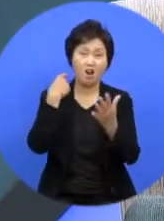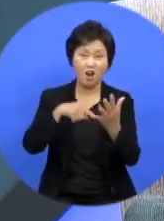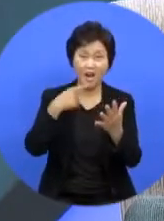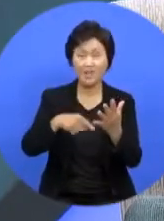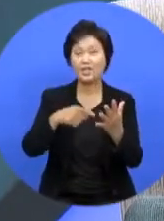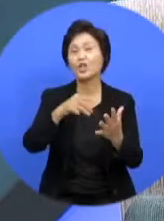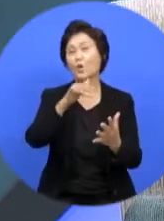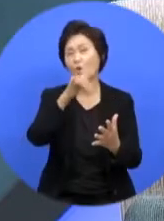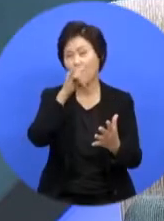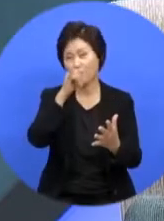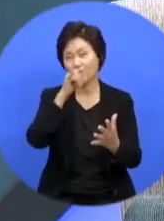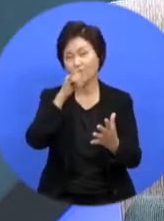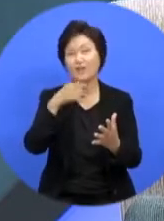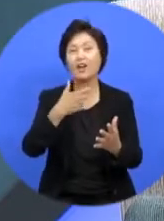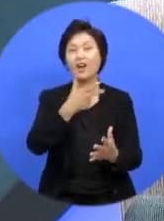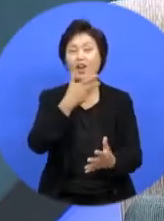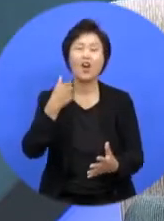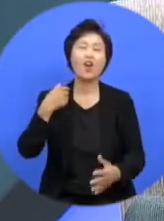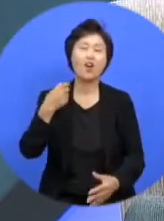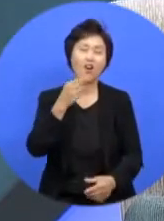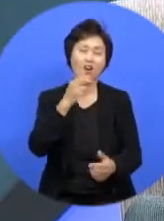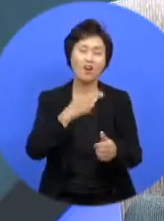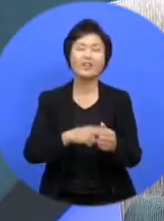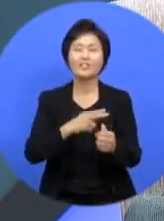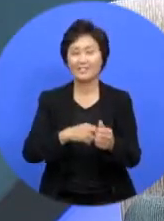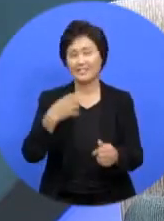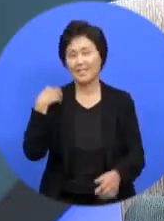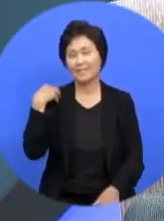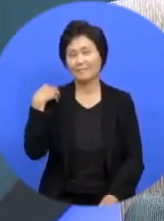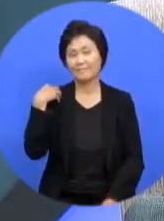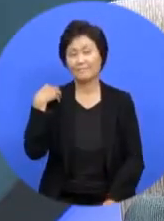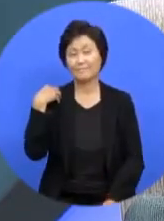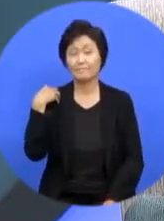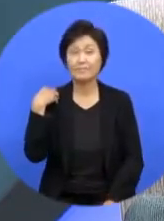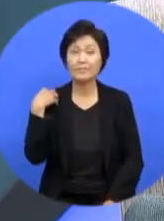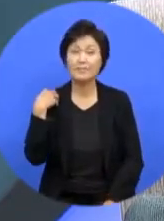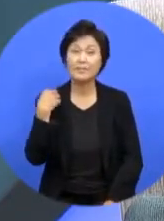선생님이요? 네네네. 그러시군요. 예, 분당하고 강남에서 이렇게 지도를 했었는데